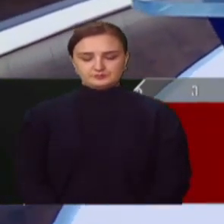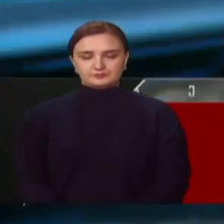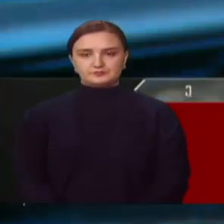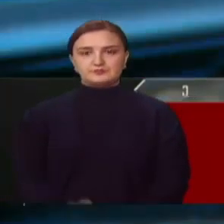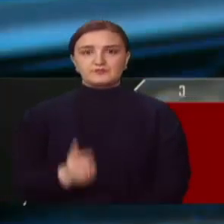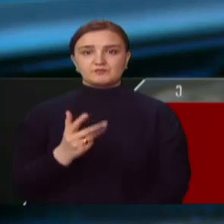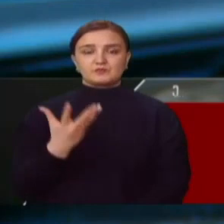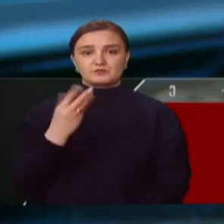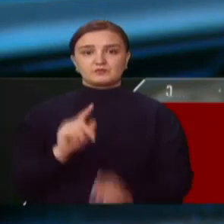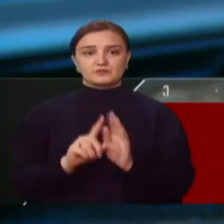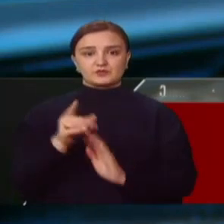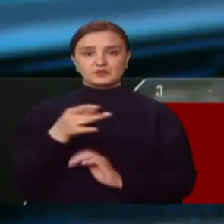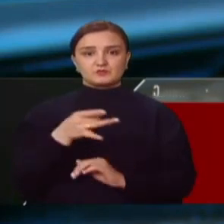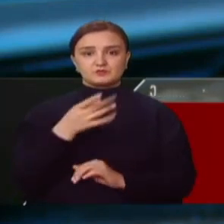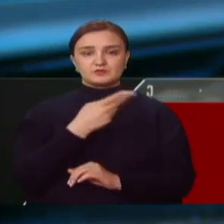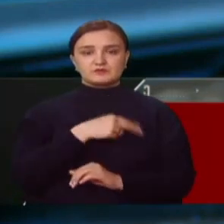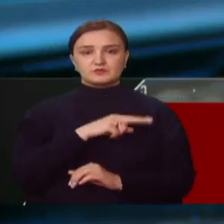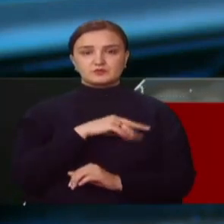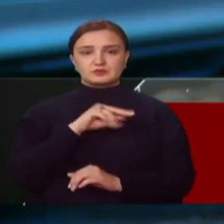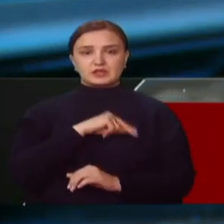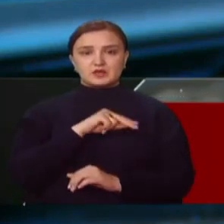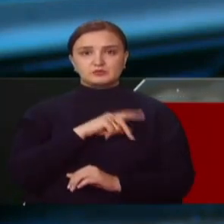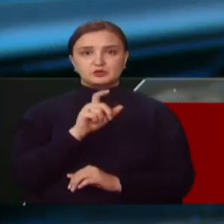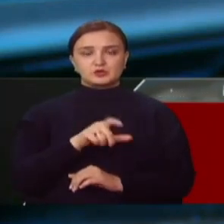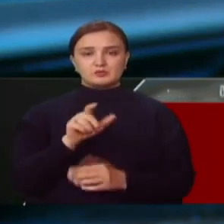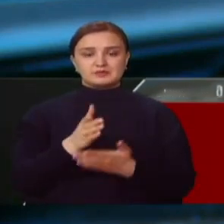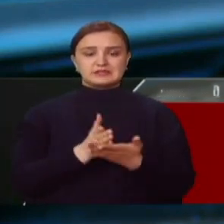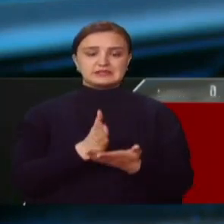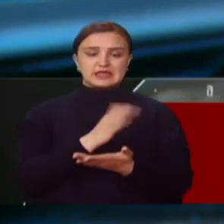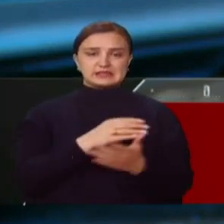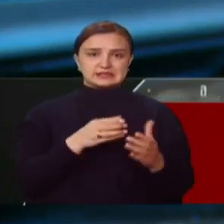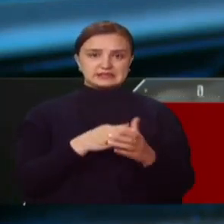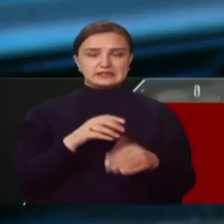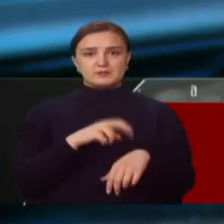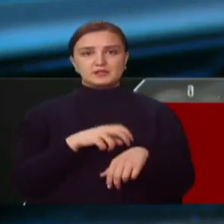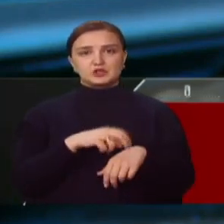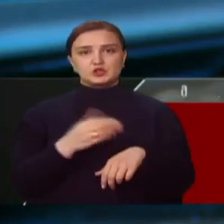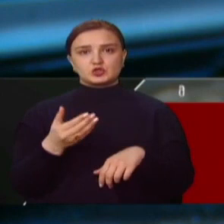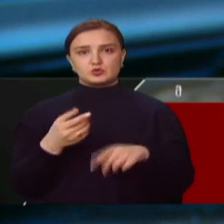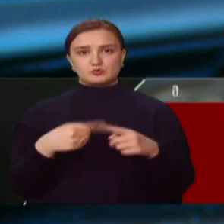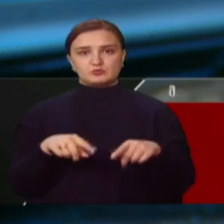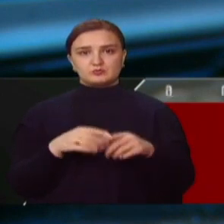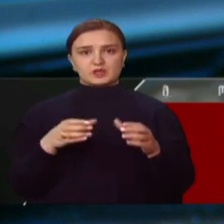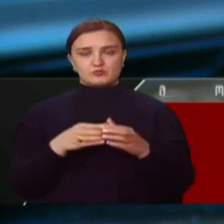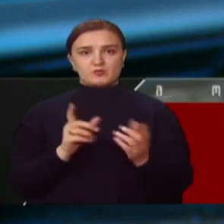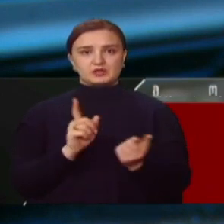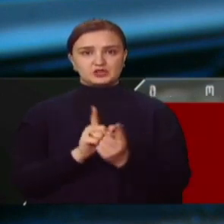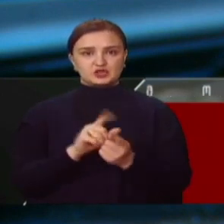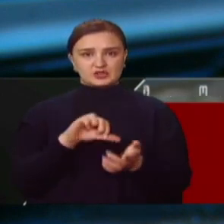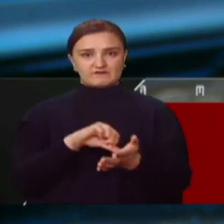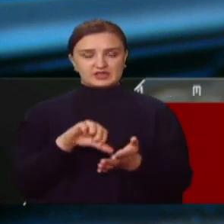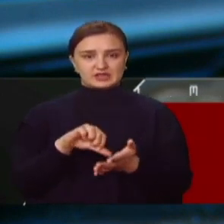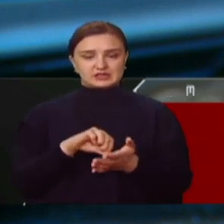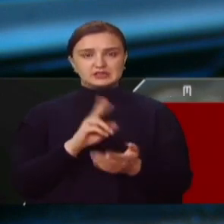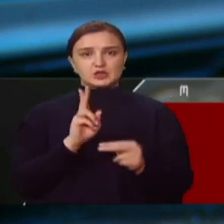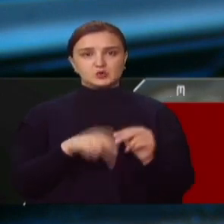Сурандинимец отец индайцо республикур саавадм опуши танам шролебис натил сада самедицино холдингис армомадгелеб шорис шехвадра рогурц